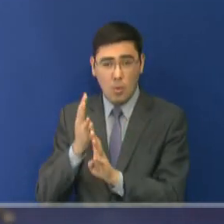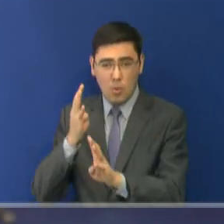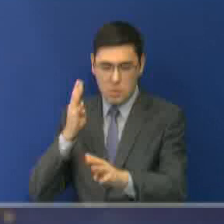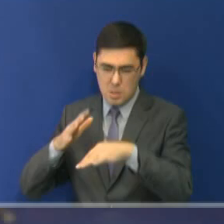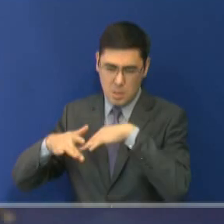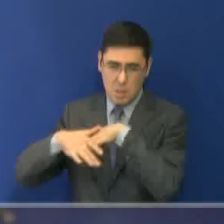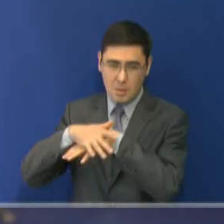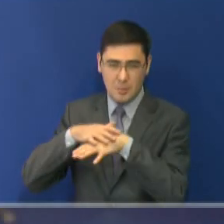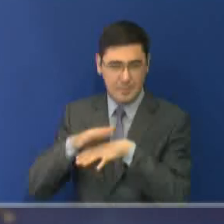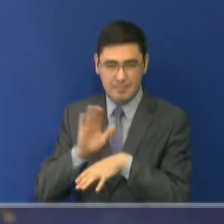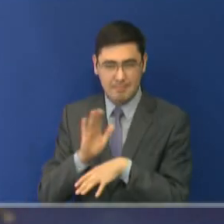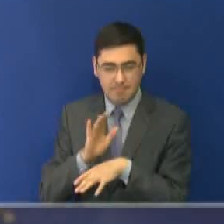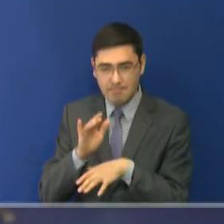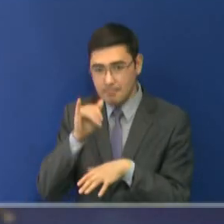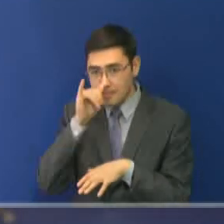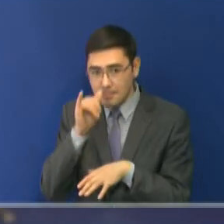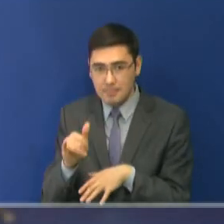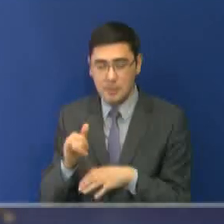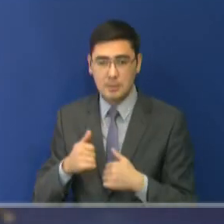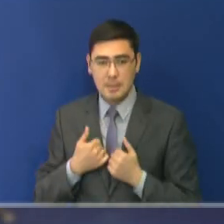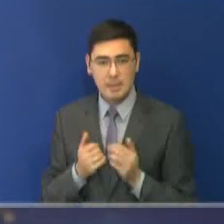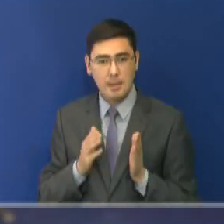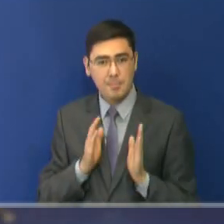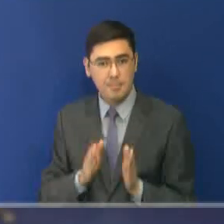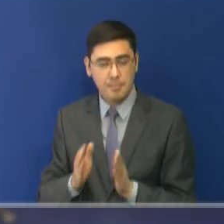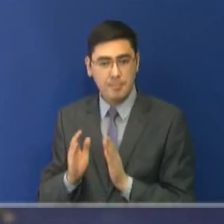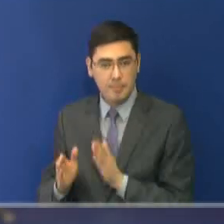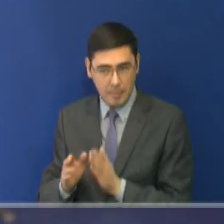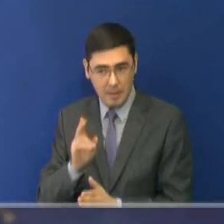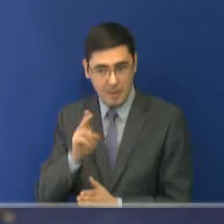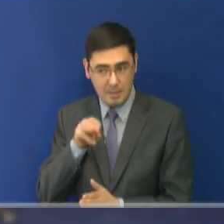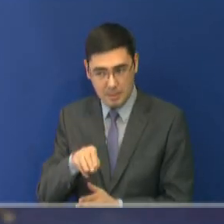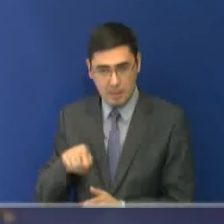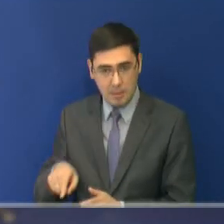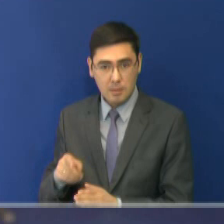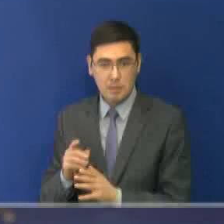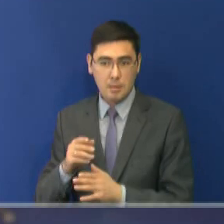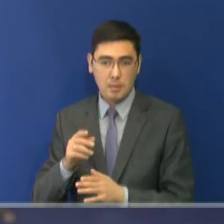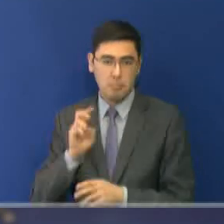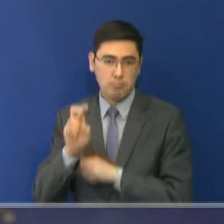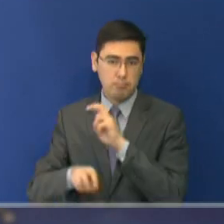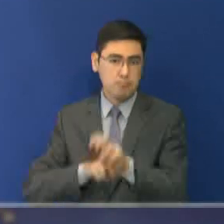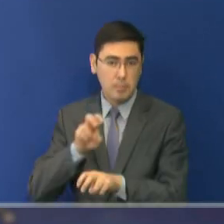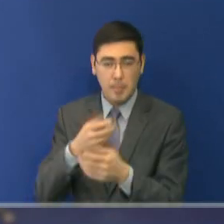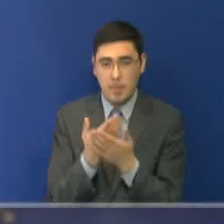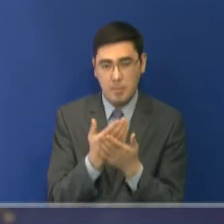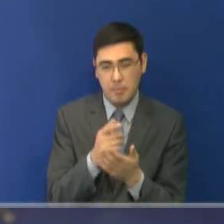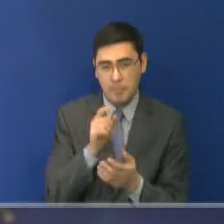создавались при прохождении такого важного обследования, как компьютерная томография легких. Для сведения, в городе